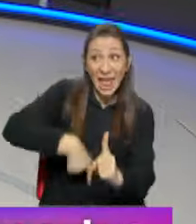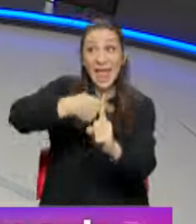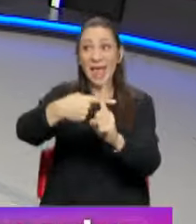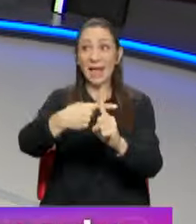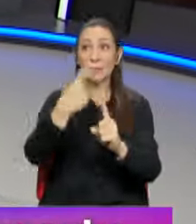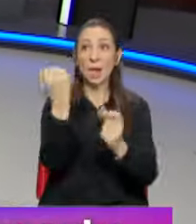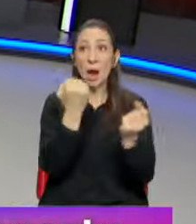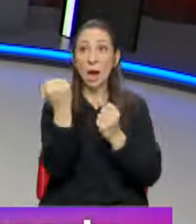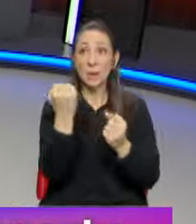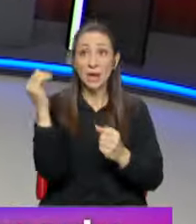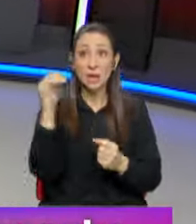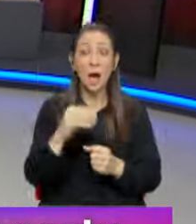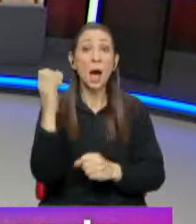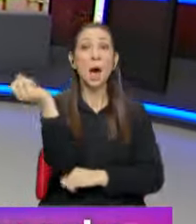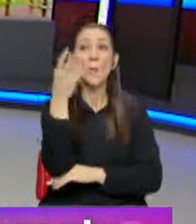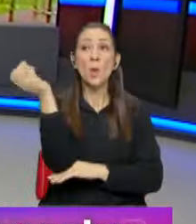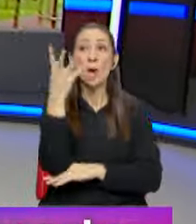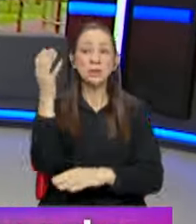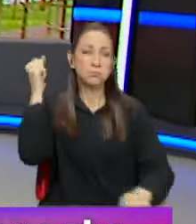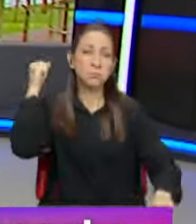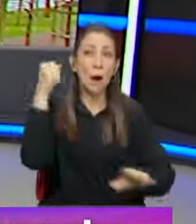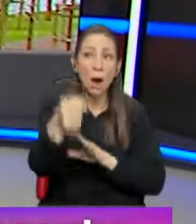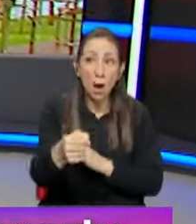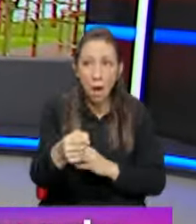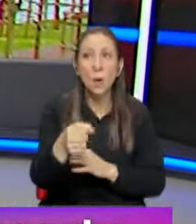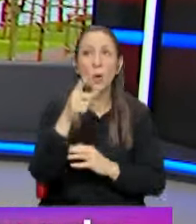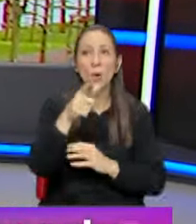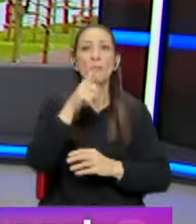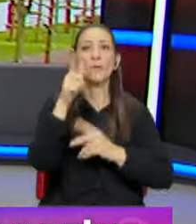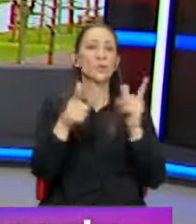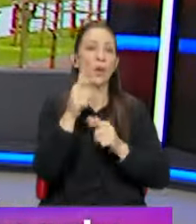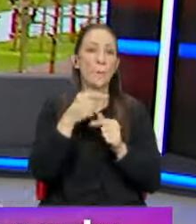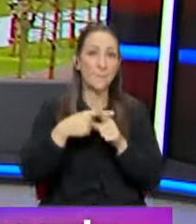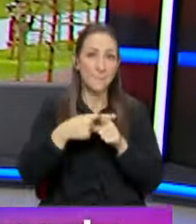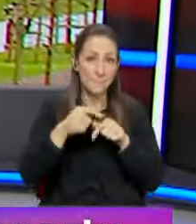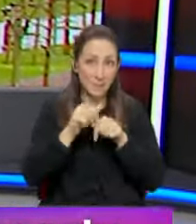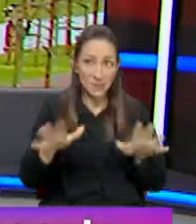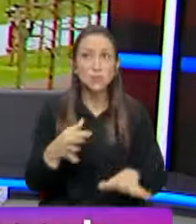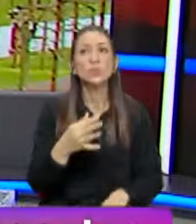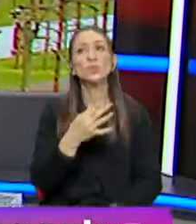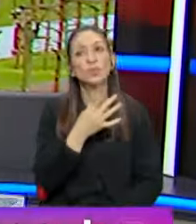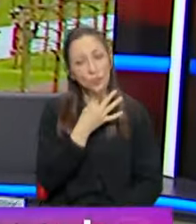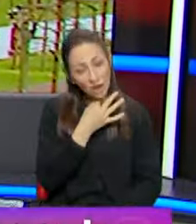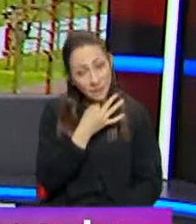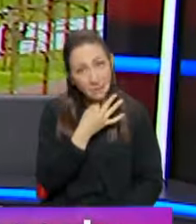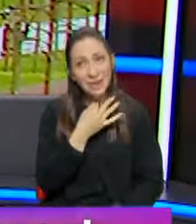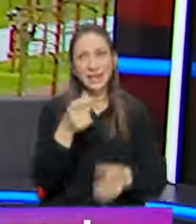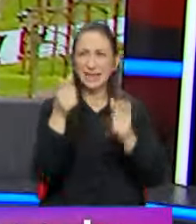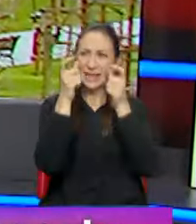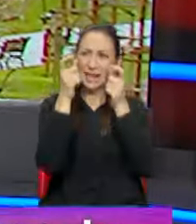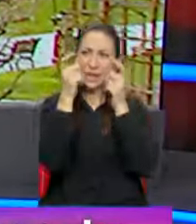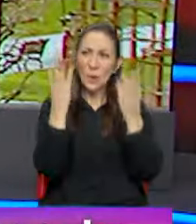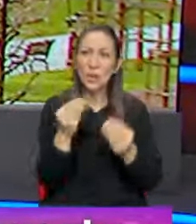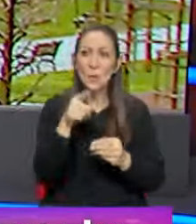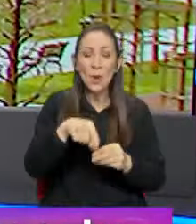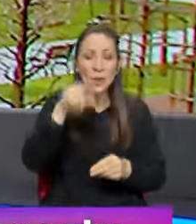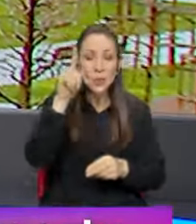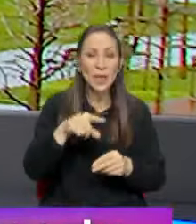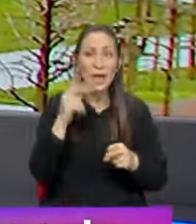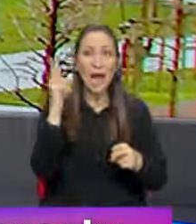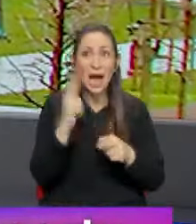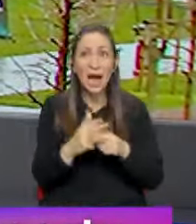bir araç da geldi. Ambulansa çarptı. O görüntüyü de paylaştık. Lütfen hani dikkatli olun. Böyle